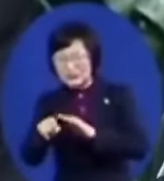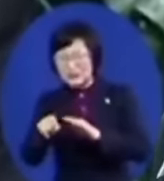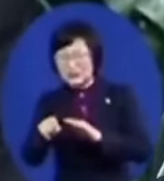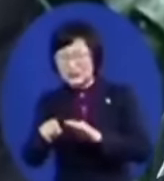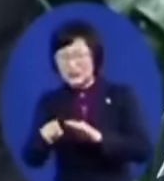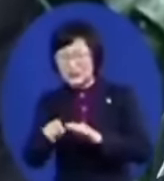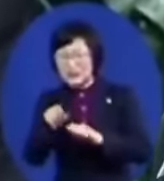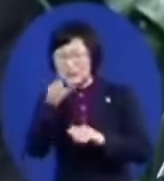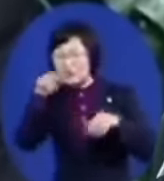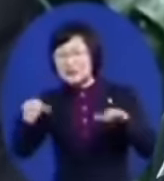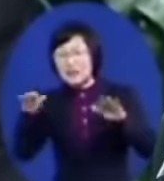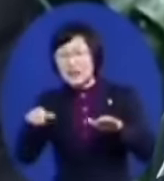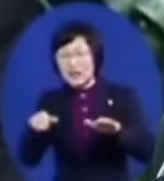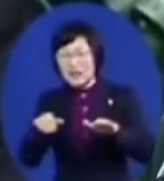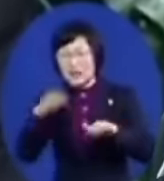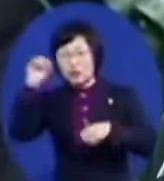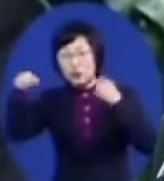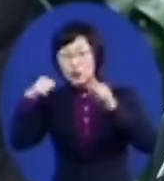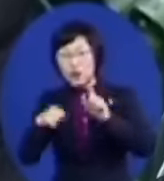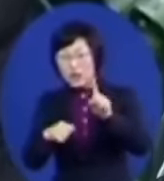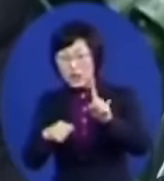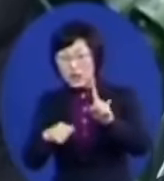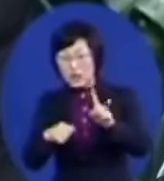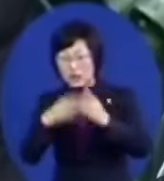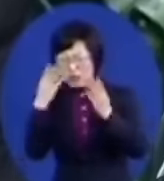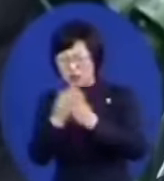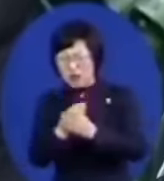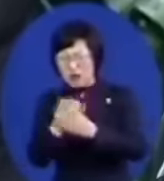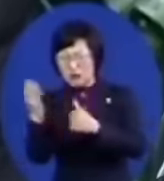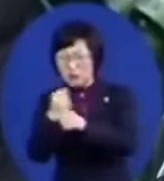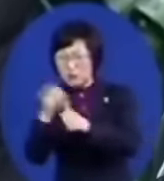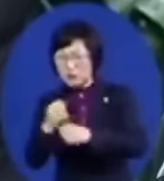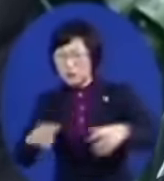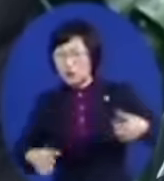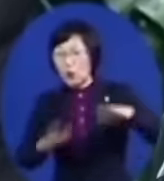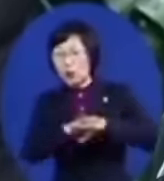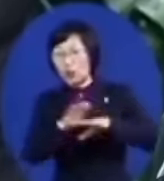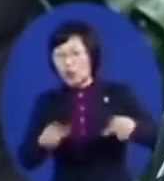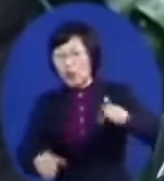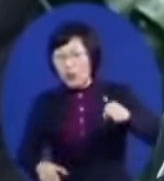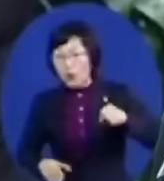마리씩 들고 왔습니다. 그런데 이